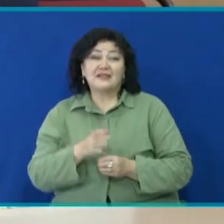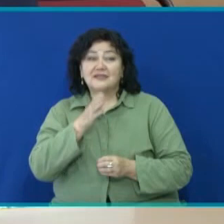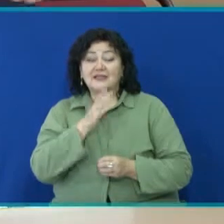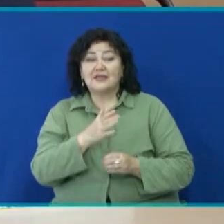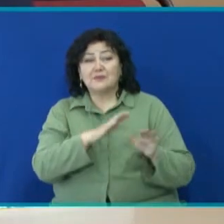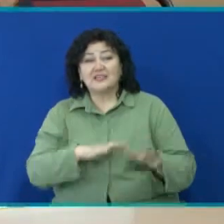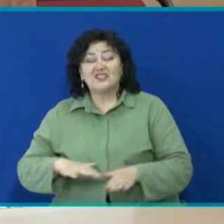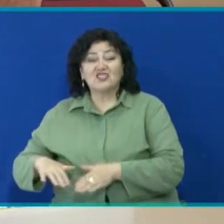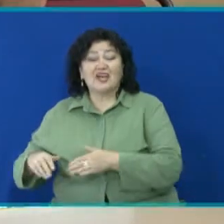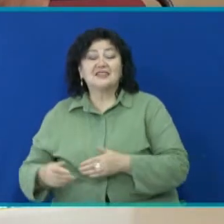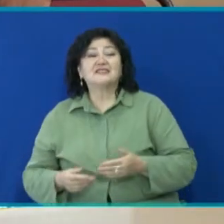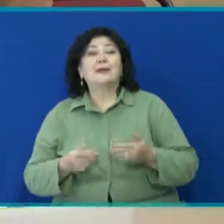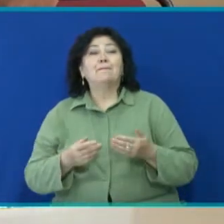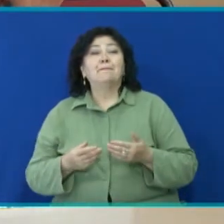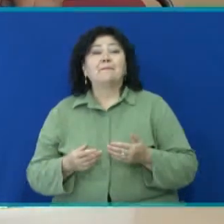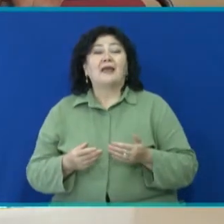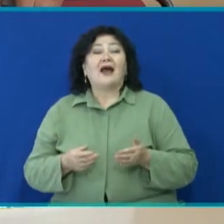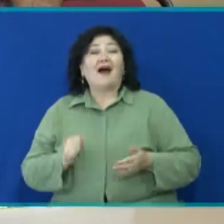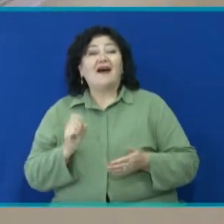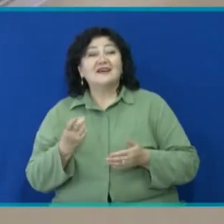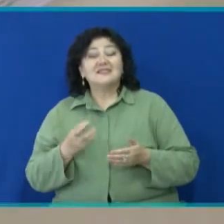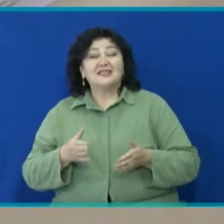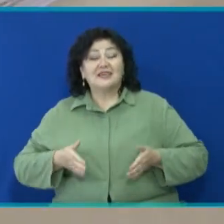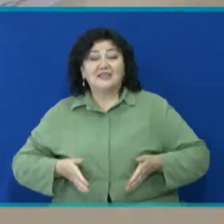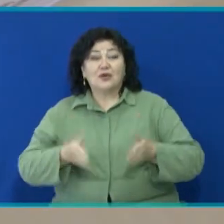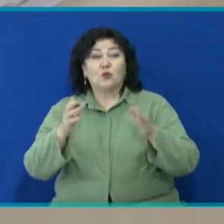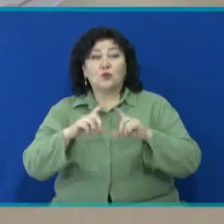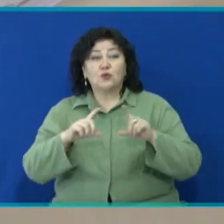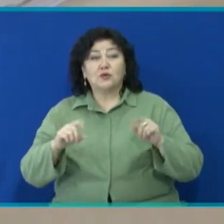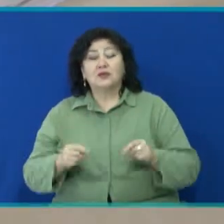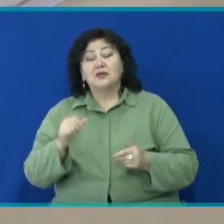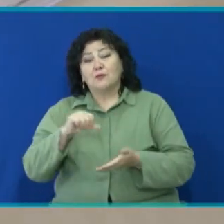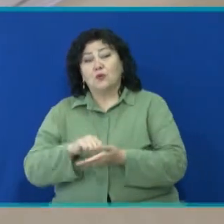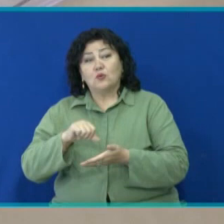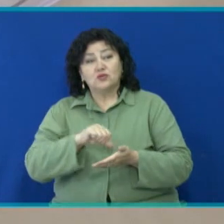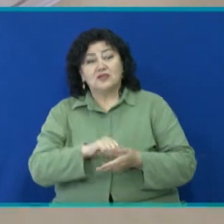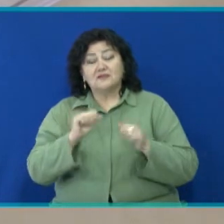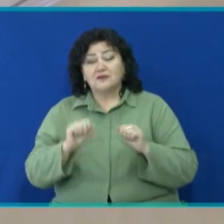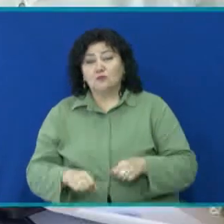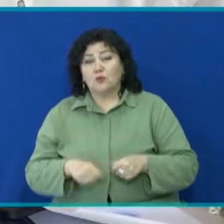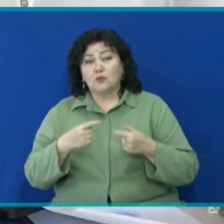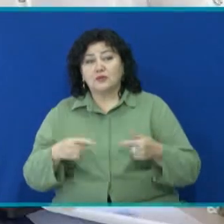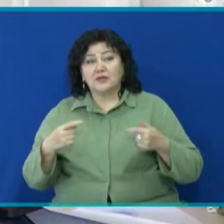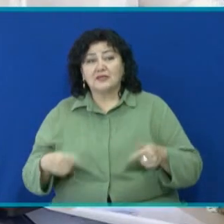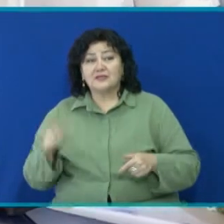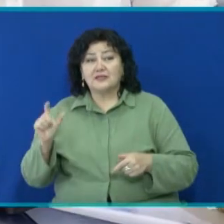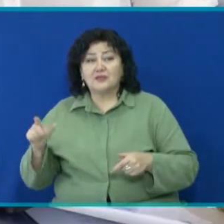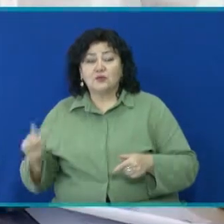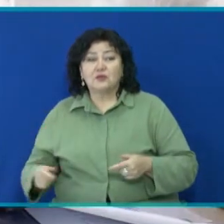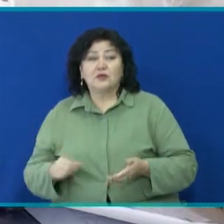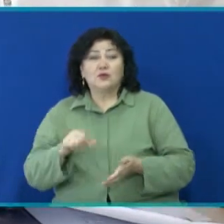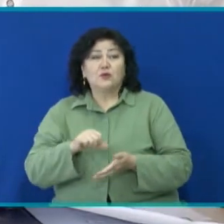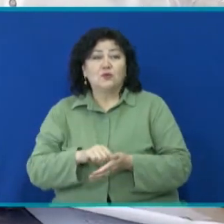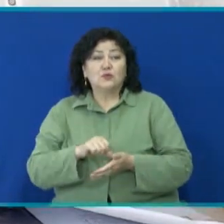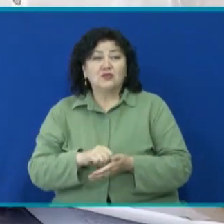келеді. Оған барлық ниет білдірушілер қатыса алады. Еріктілер, кәсіпкерлер, меценаттар, үкіметтік емес ұйымдар және басқалар. Қатысушылар